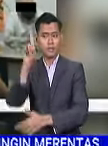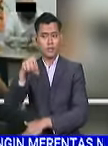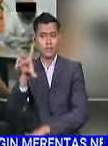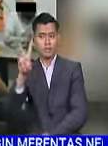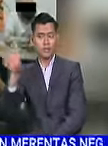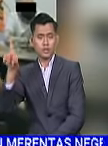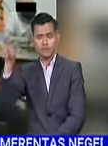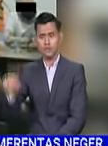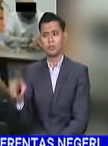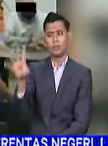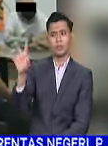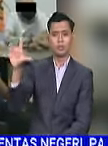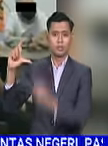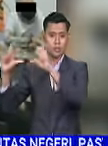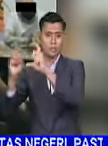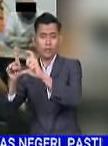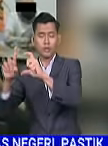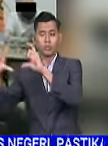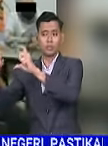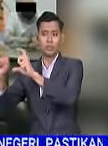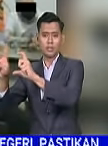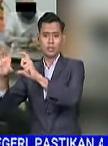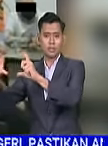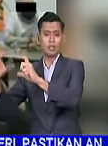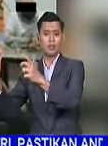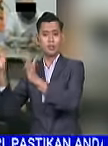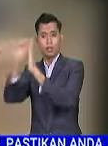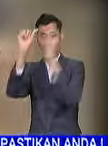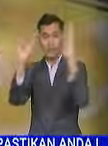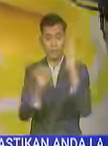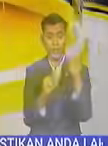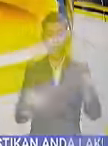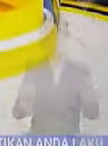Seksyen 6-1-C Akta Sama.